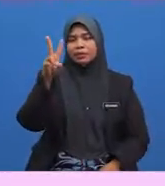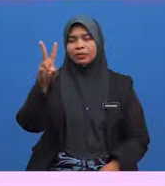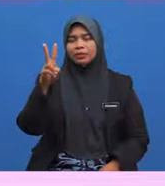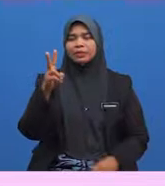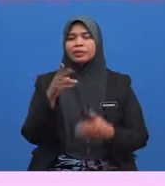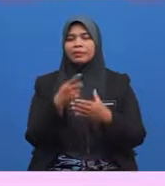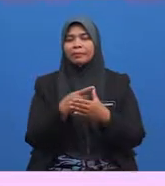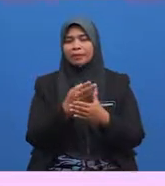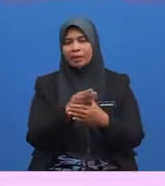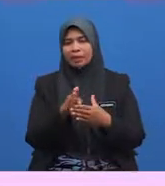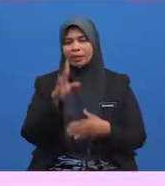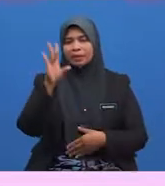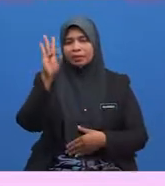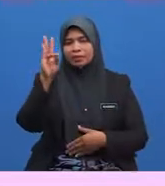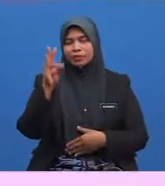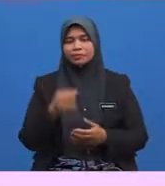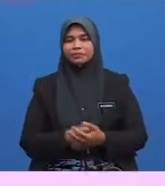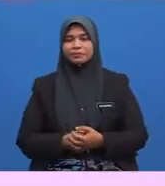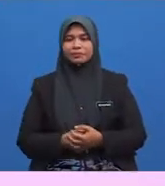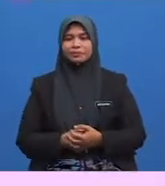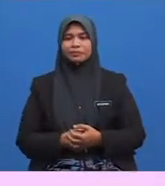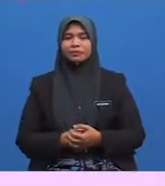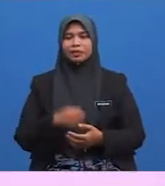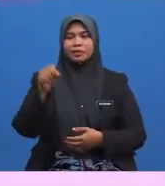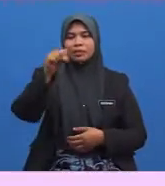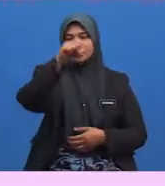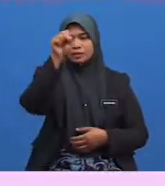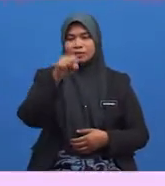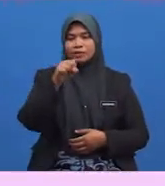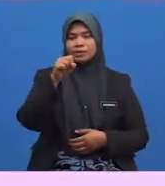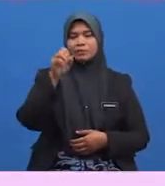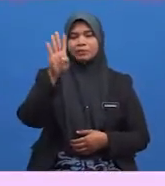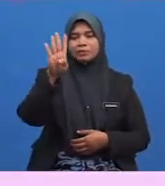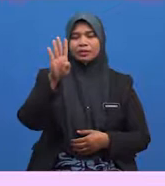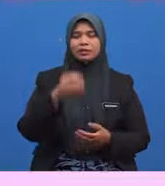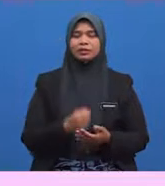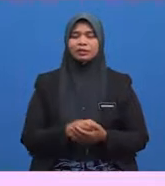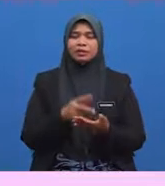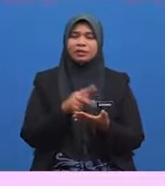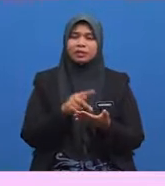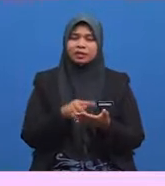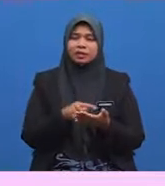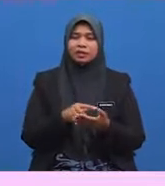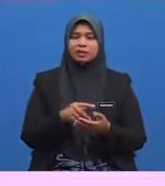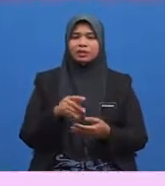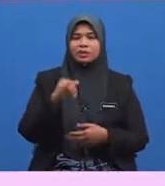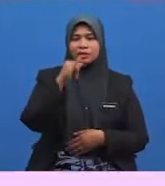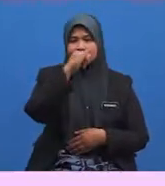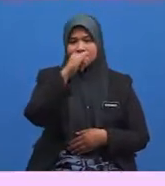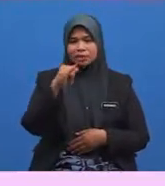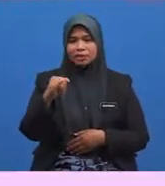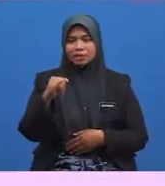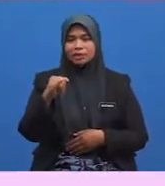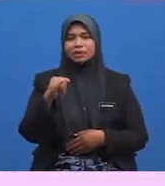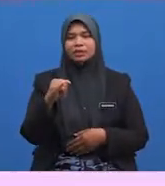22/7, manakala soalan B pula menghitung lilitan jika diberi